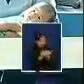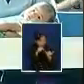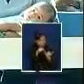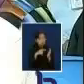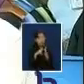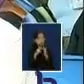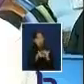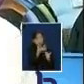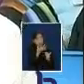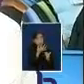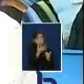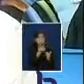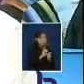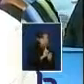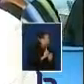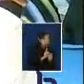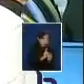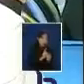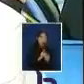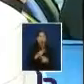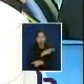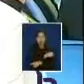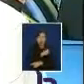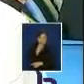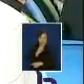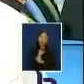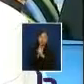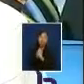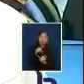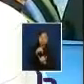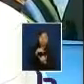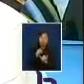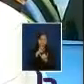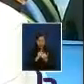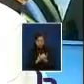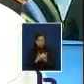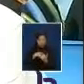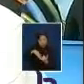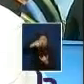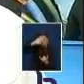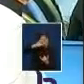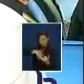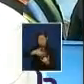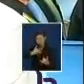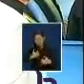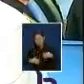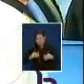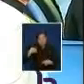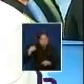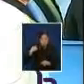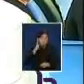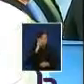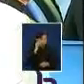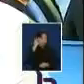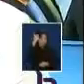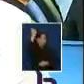คือรักษาตามอาการนะคะสำคัญที่สุดคือเรื่องไข้เด็กเป็นไข้เด็กจะไม่สบายตัวนะคะถ้าคุณพ่อคุณแม่รู้จักเทคนิคการเช็ดตัวคนไข้นะ